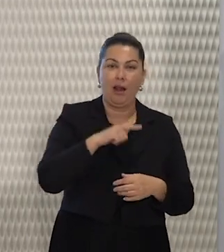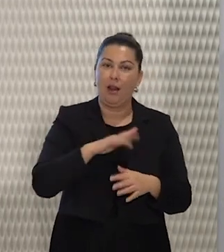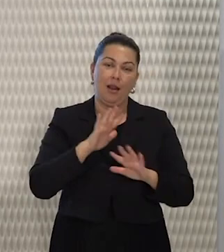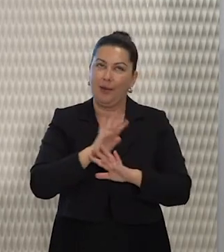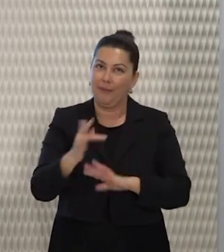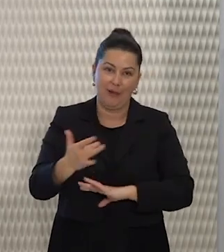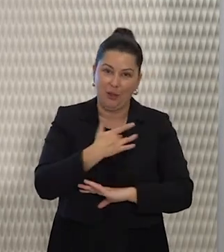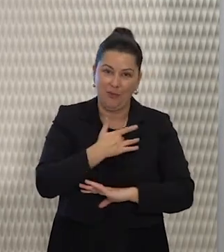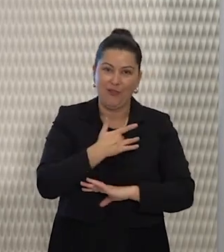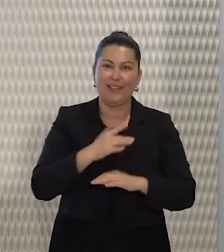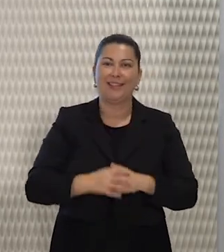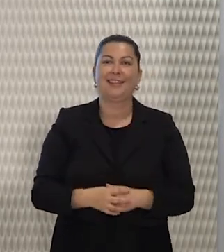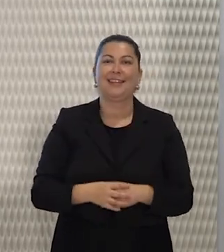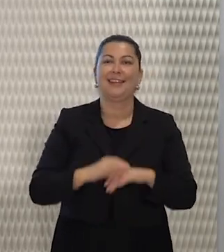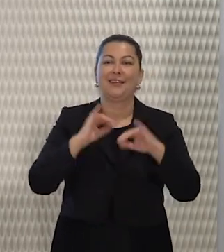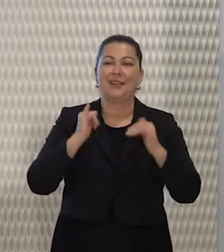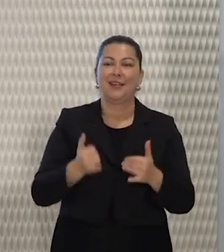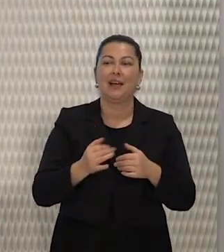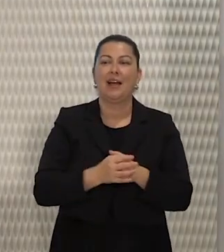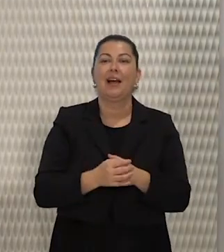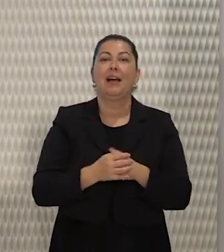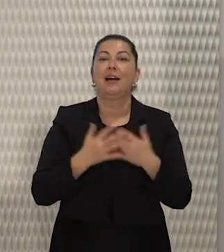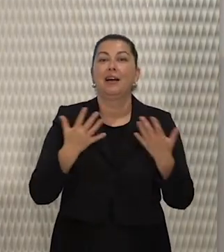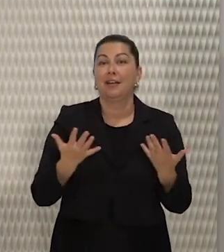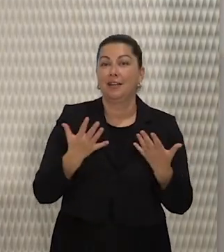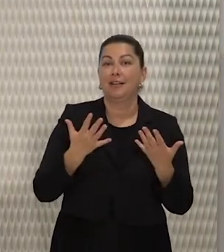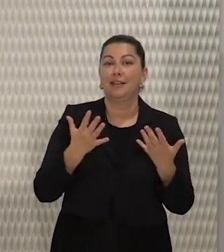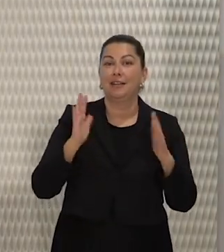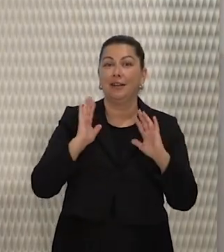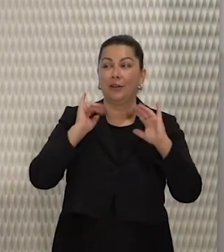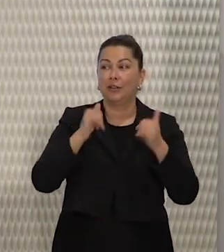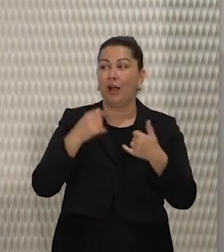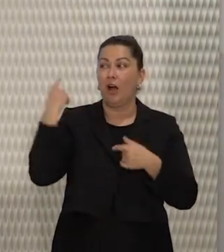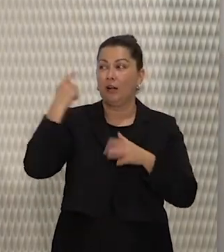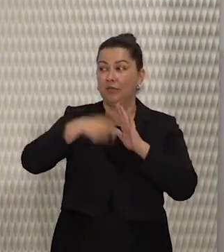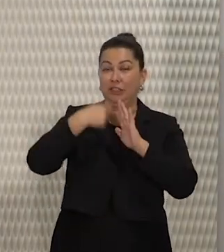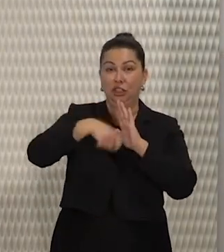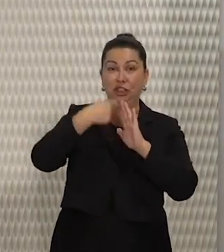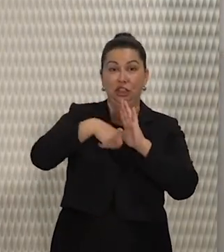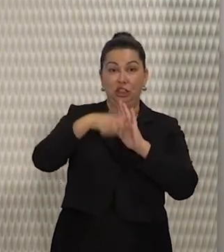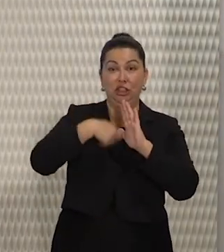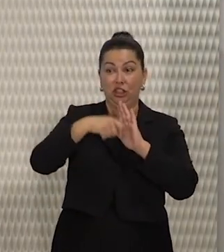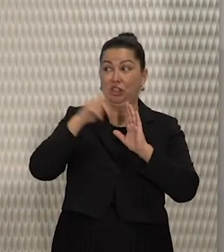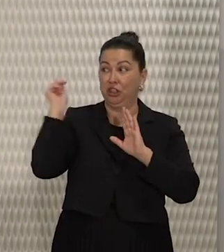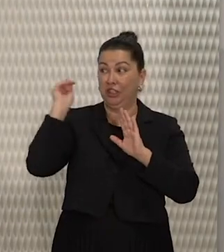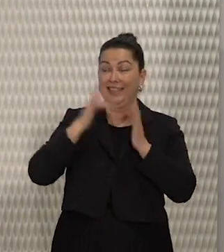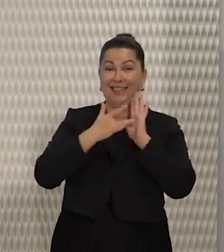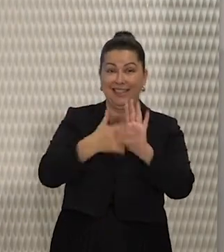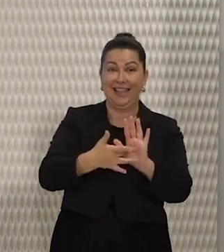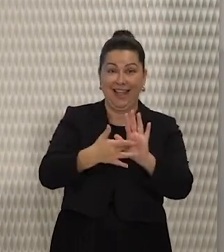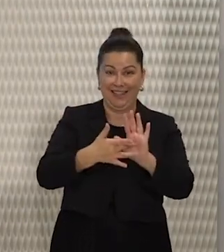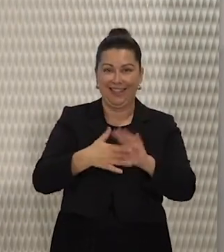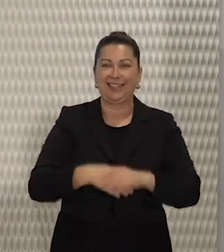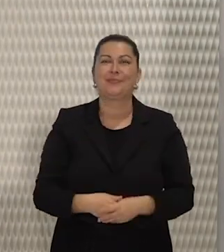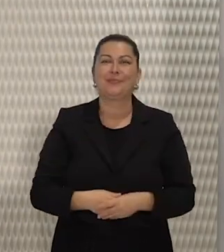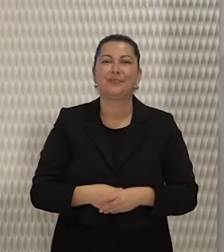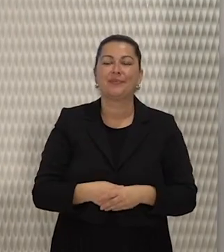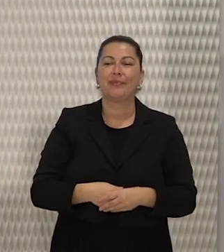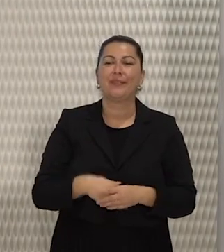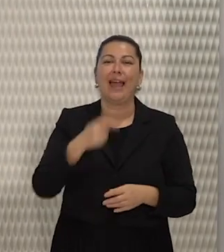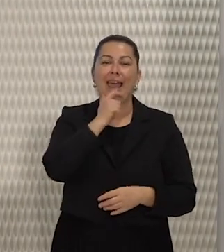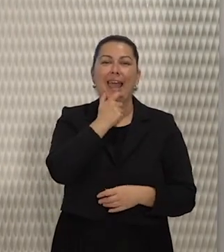durchdringt. Und was my name is Grover. Gaming Sean, machen kann. My name is Ian. Und was I'm Taylor, Microsoft my name tut. Is Owen, and